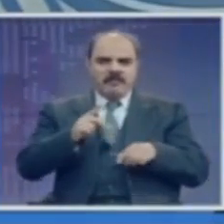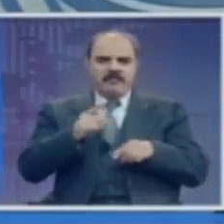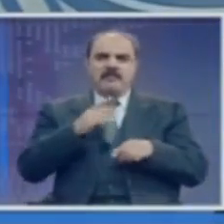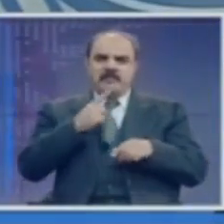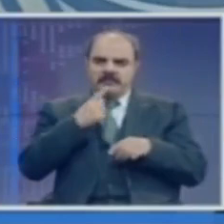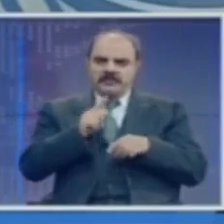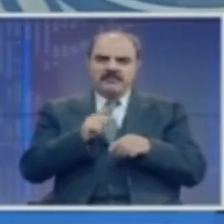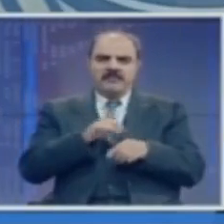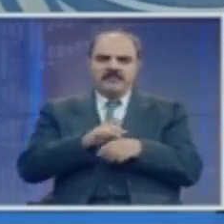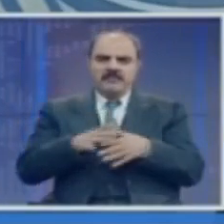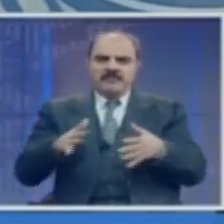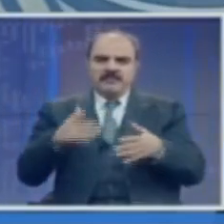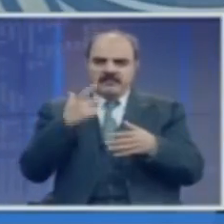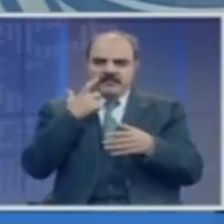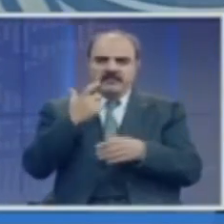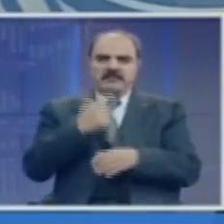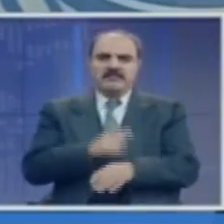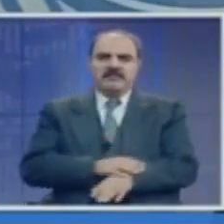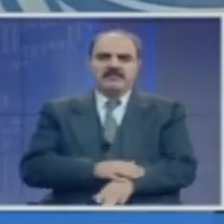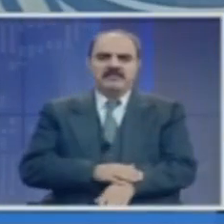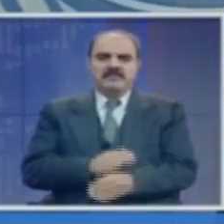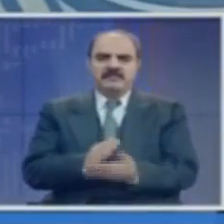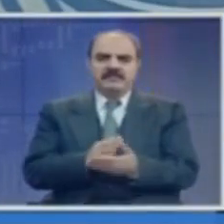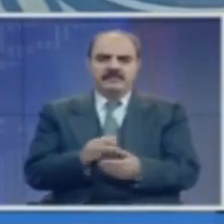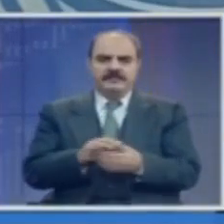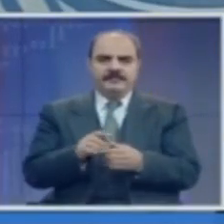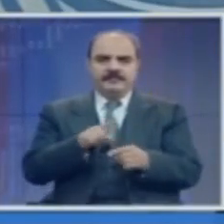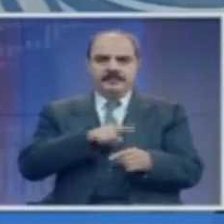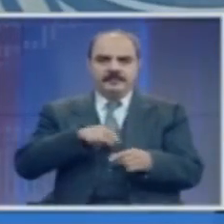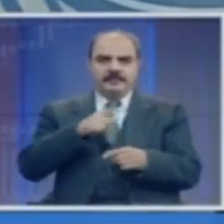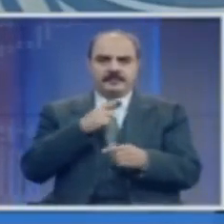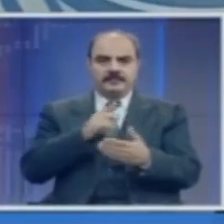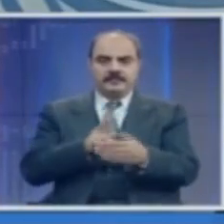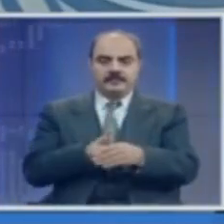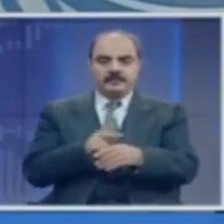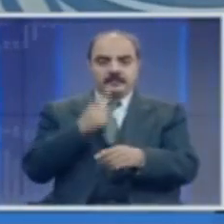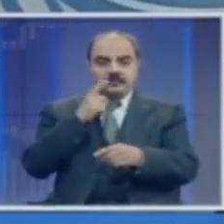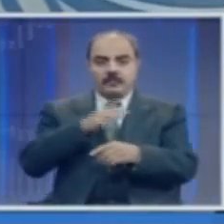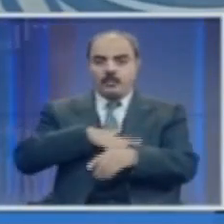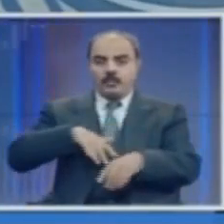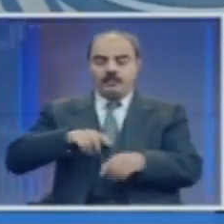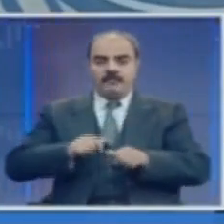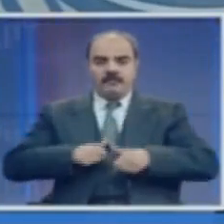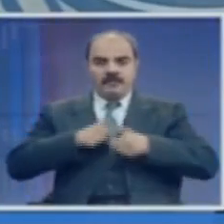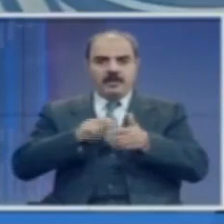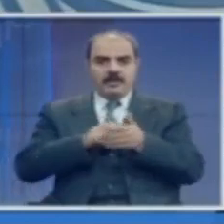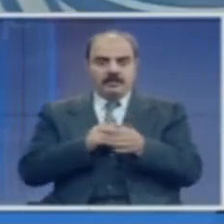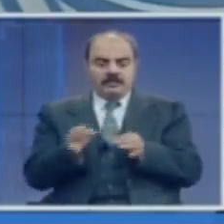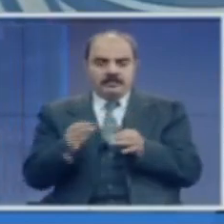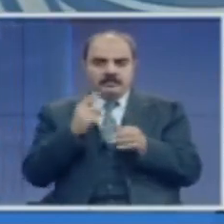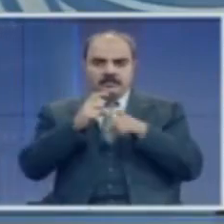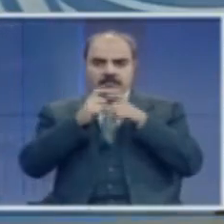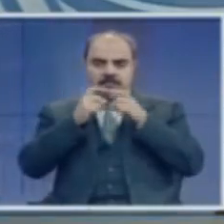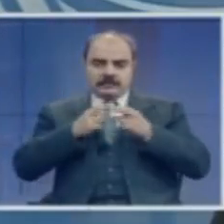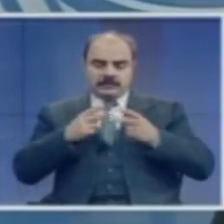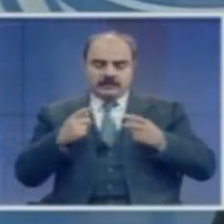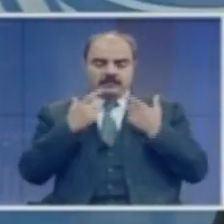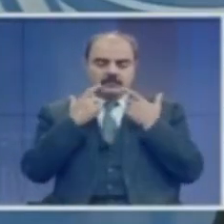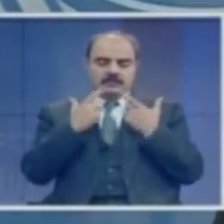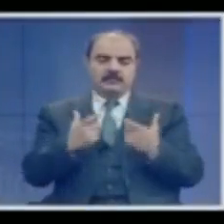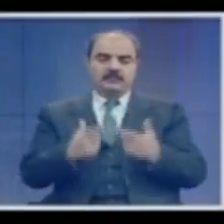مقارنة بأمراض جديدة أخرى لم تذكرها المنظمة، وطالبت بالاستعداد والجاهزية